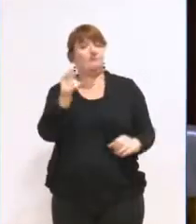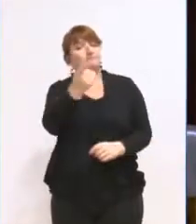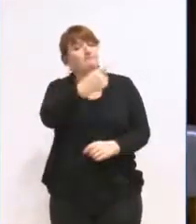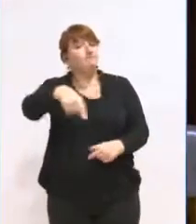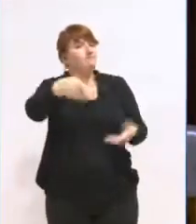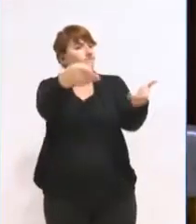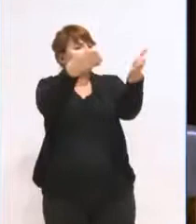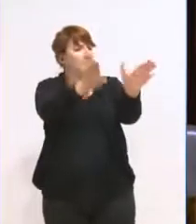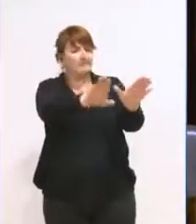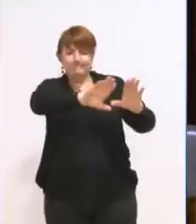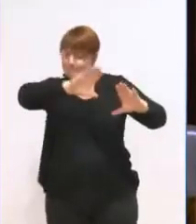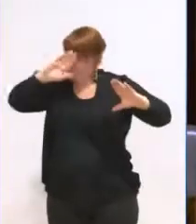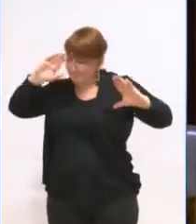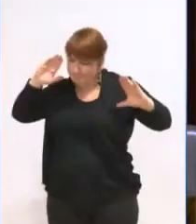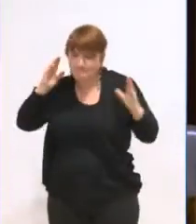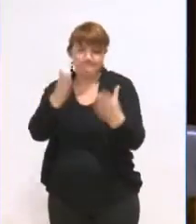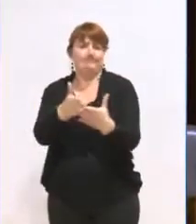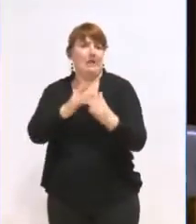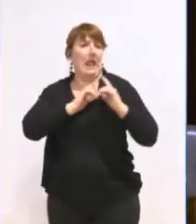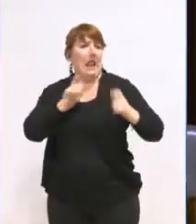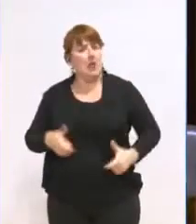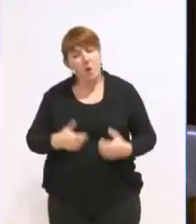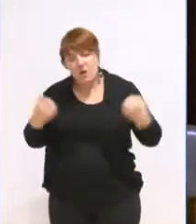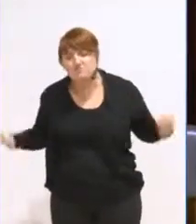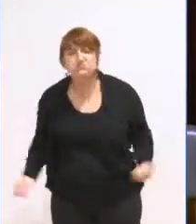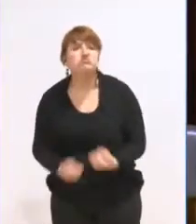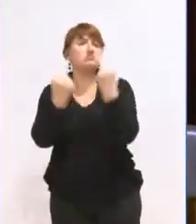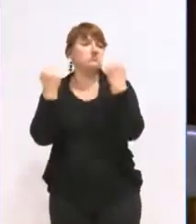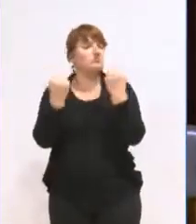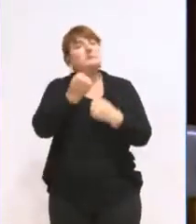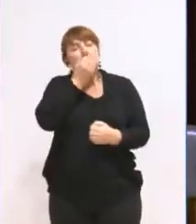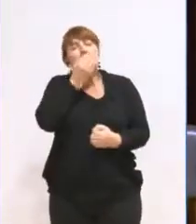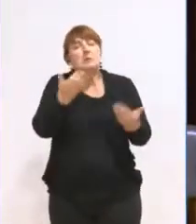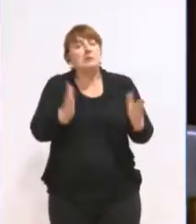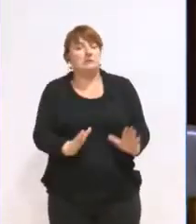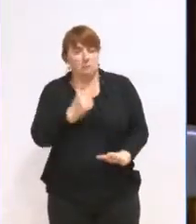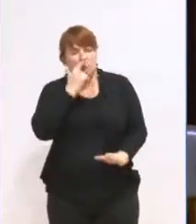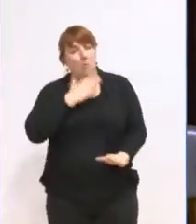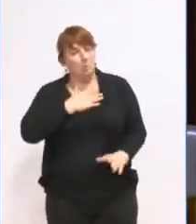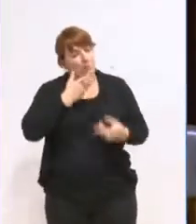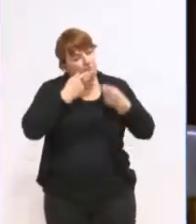que c'est une bonne décision. En revanche, sur la culture,